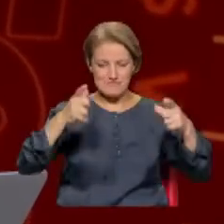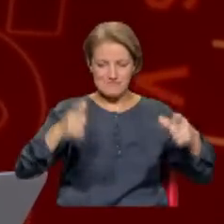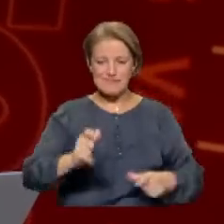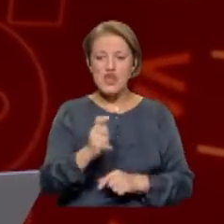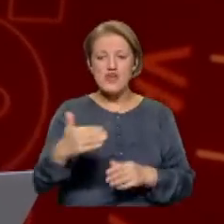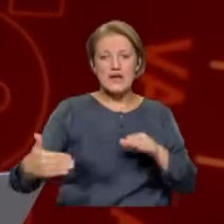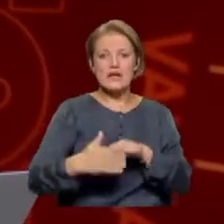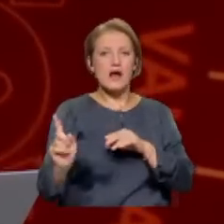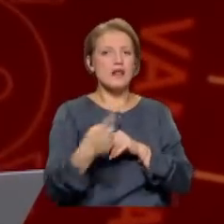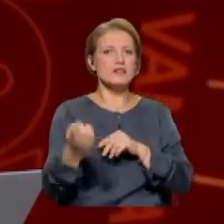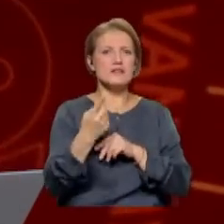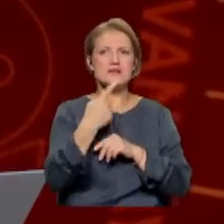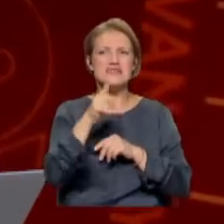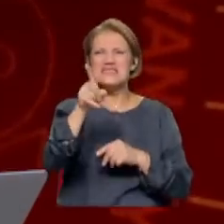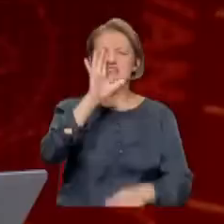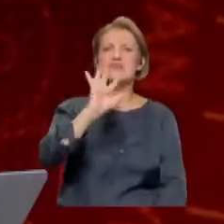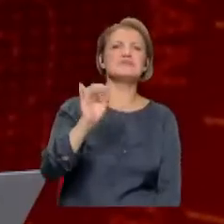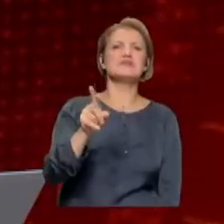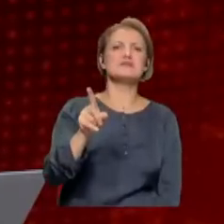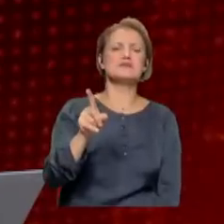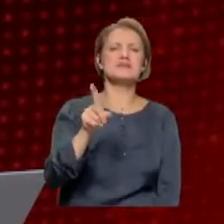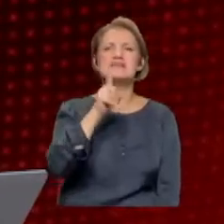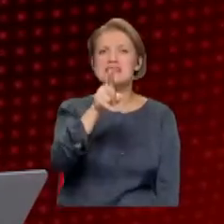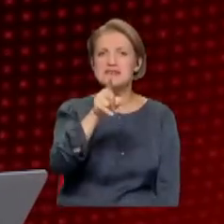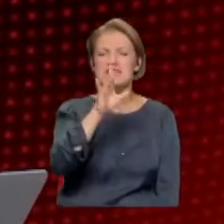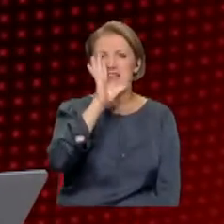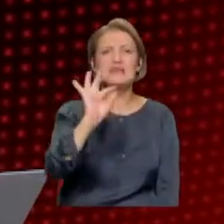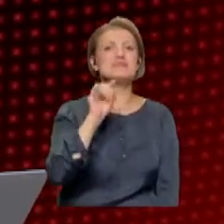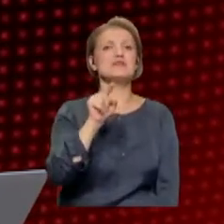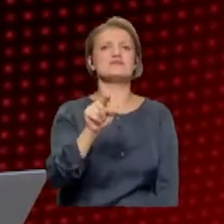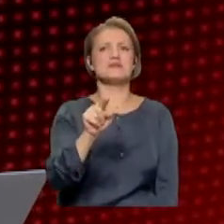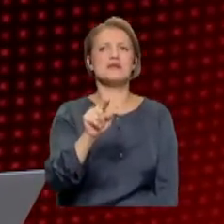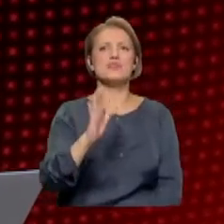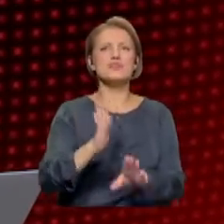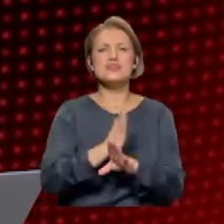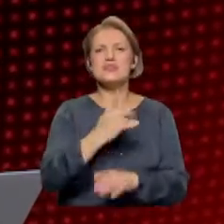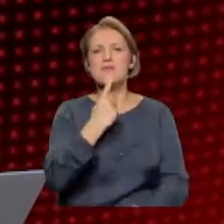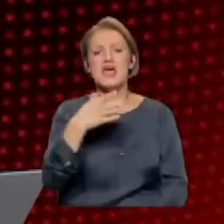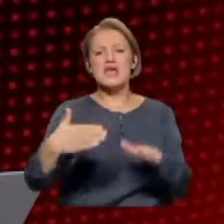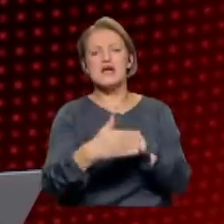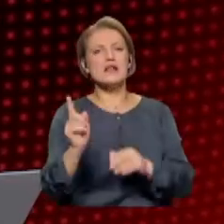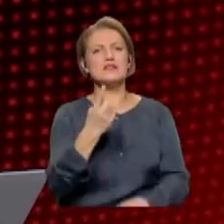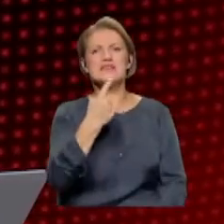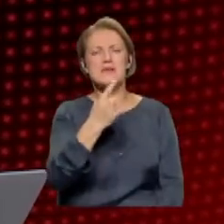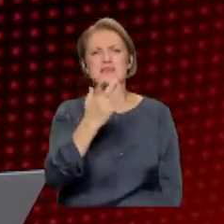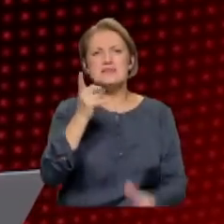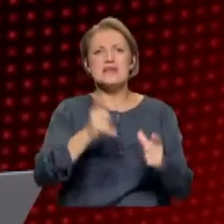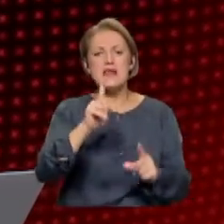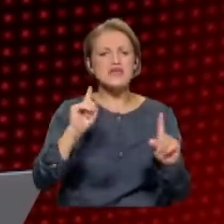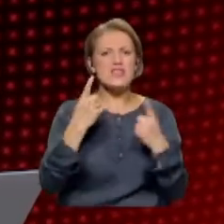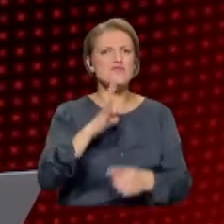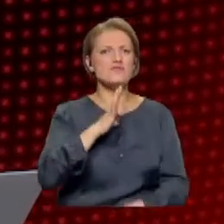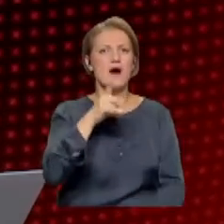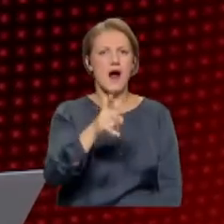giremez. Çok açık soracağım. Siz kimsiniz? Siz kimsiniz? Ne demek içeri giremez? Nereden aldınız bu